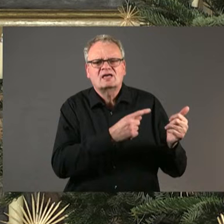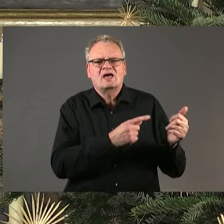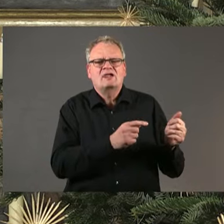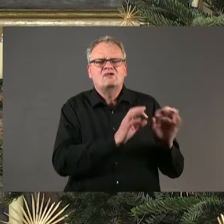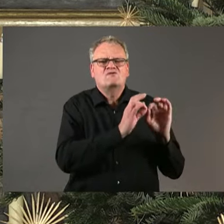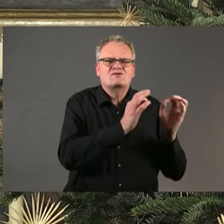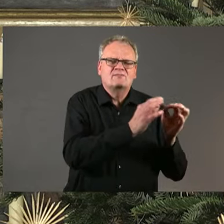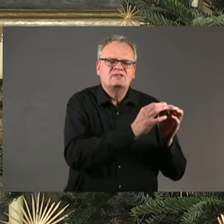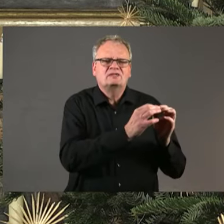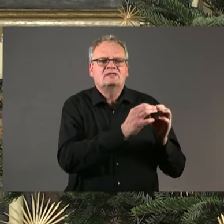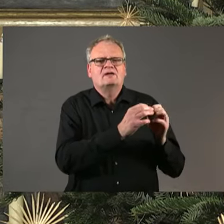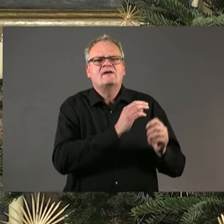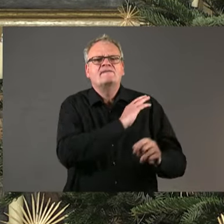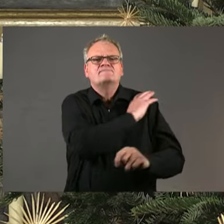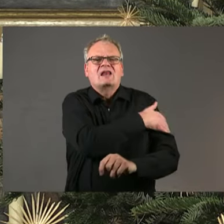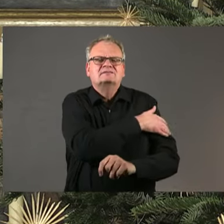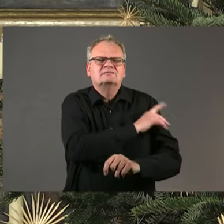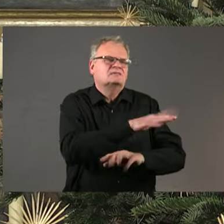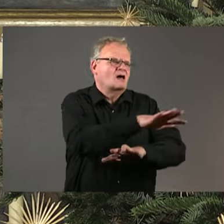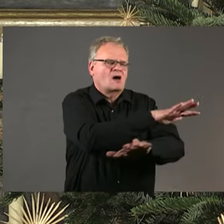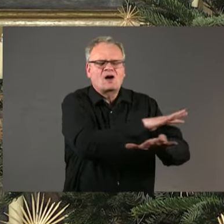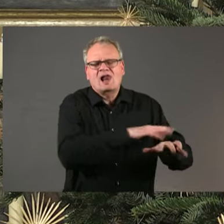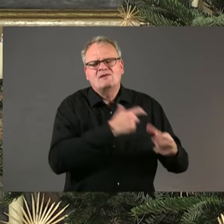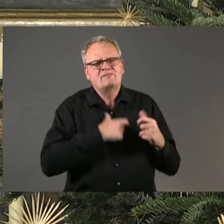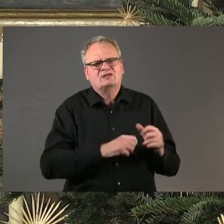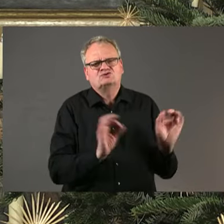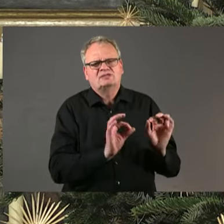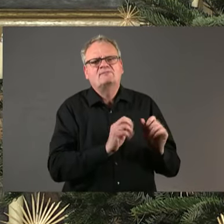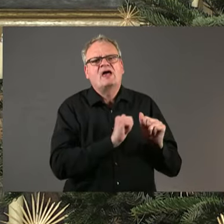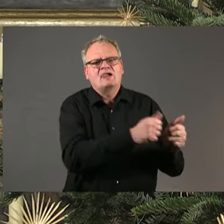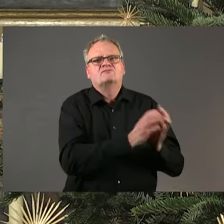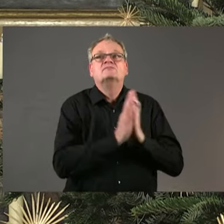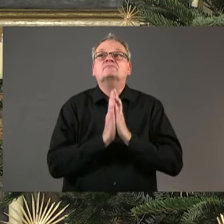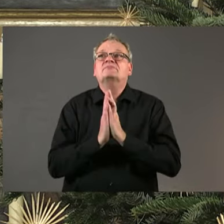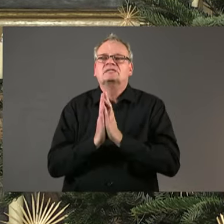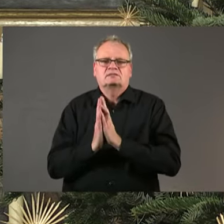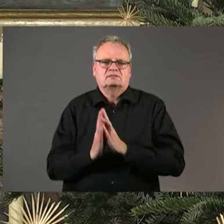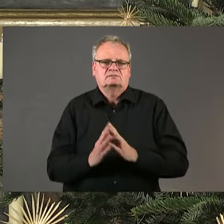in Palästina. Bitte erbarme dich.